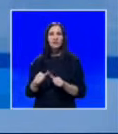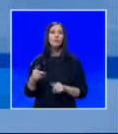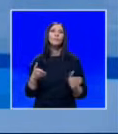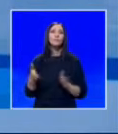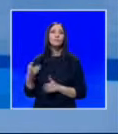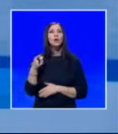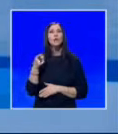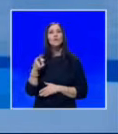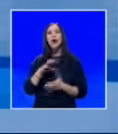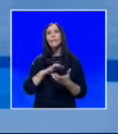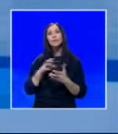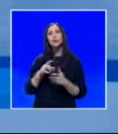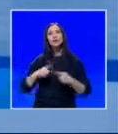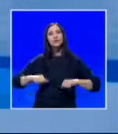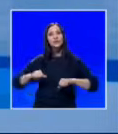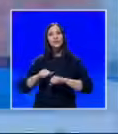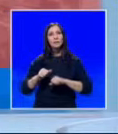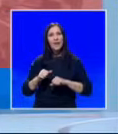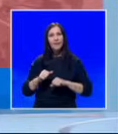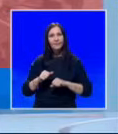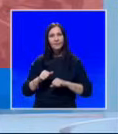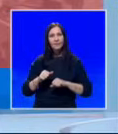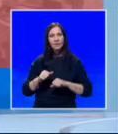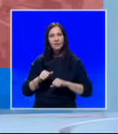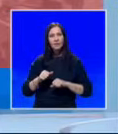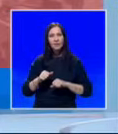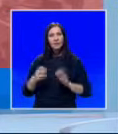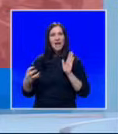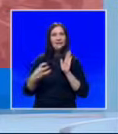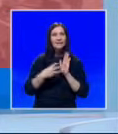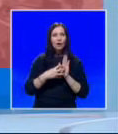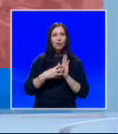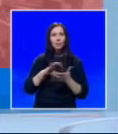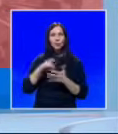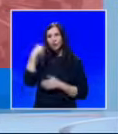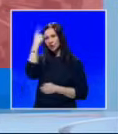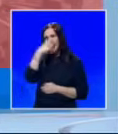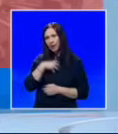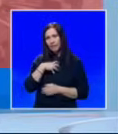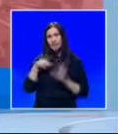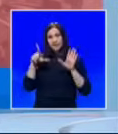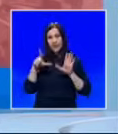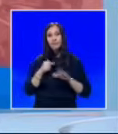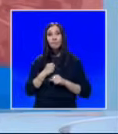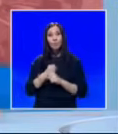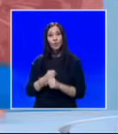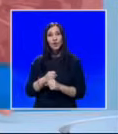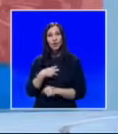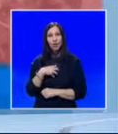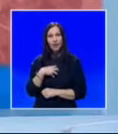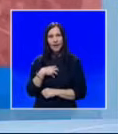безспорно е политически кабинет с знакови политически лица от ГЕРБ, 7 депутати от ГЕРБ. Това